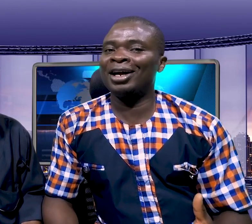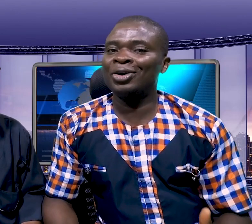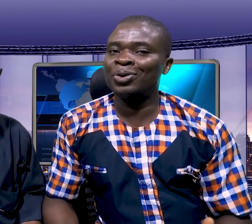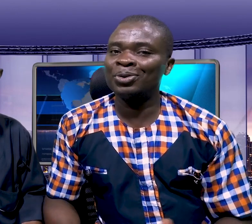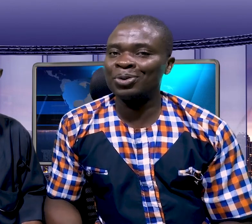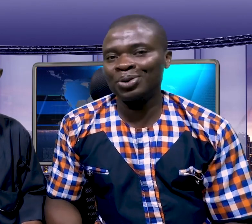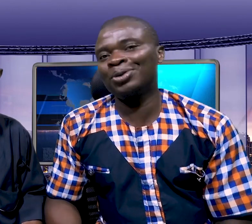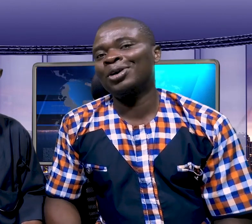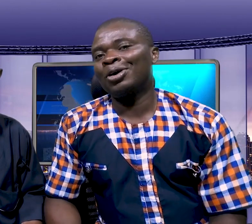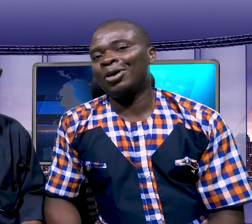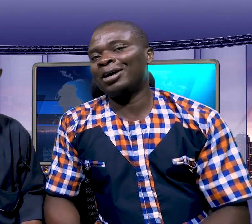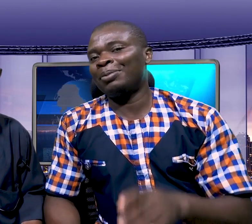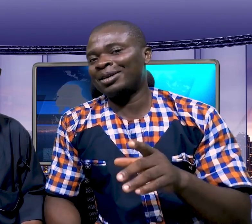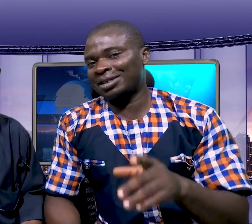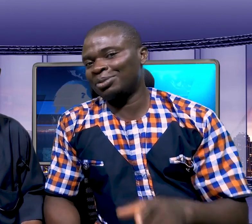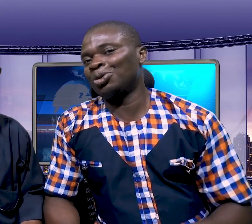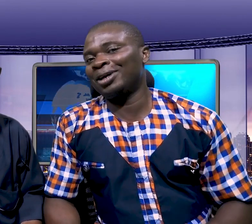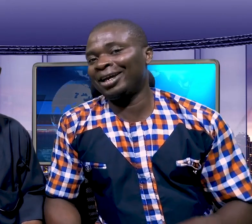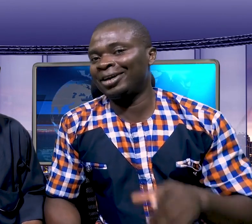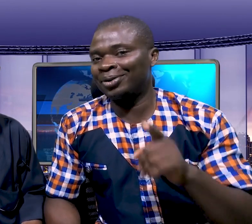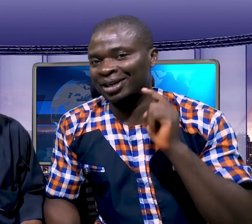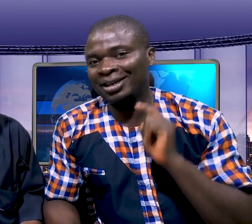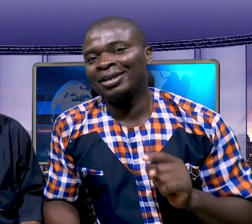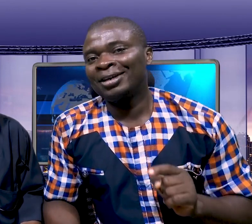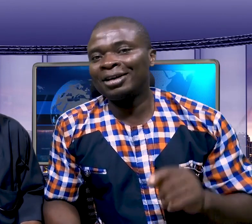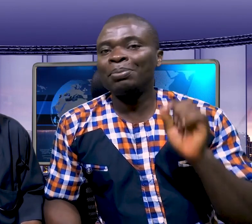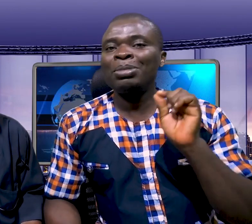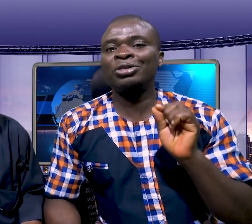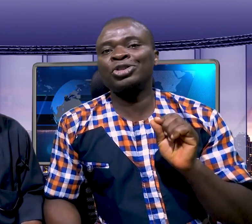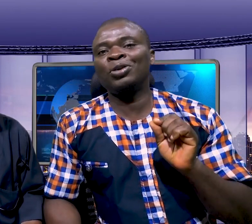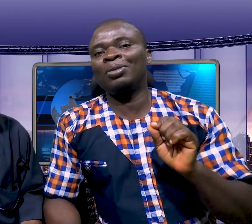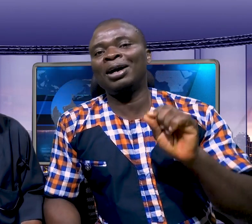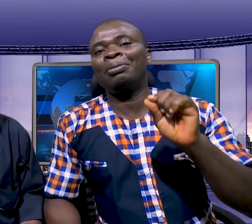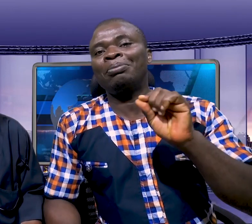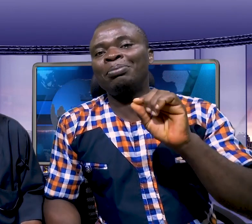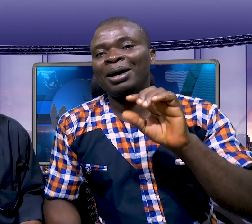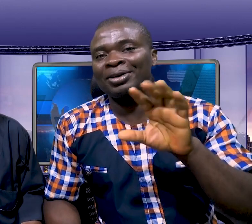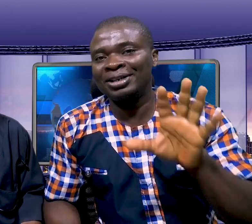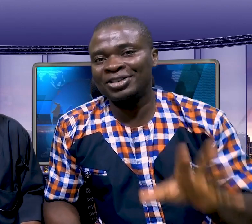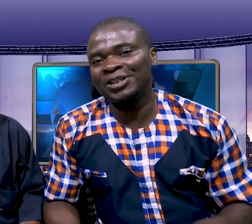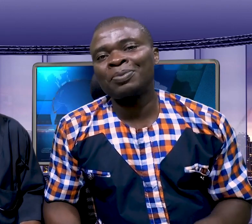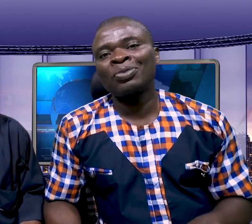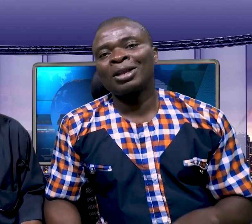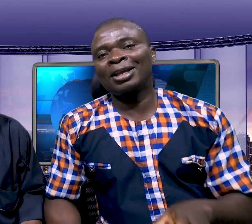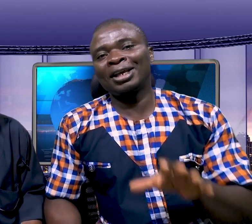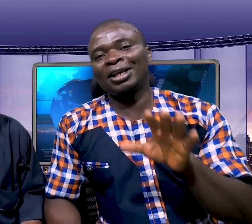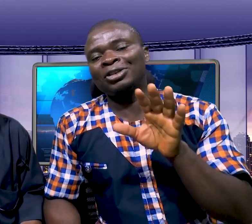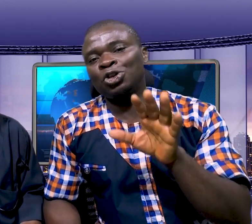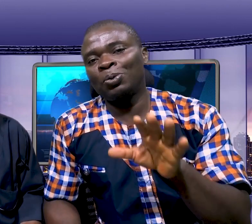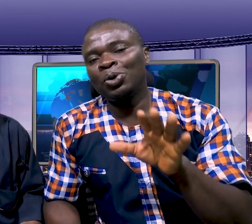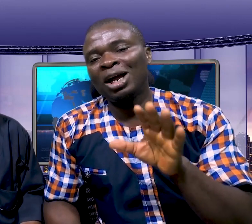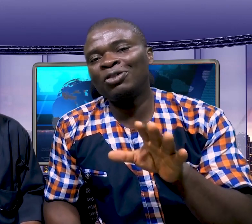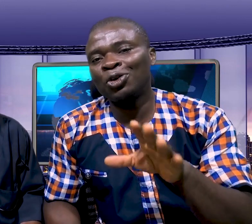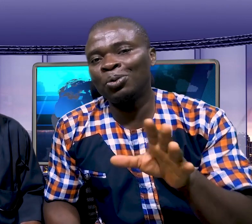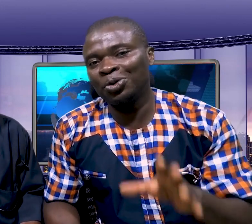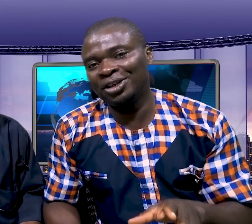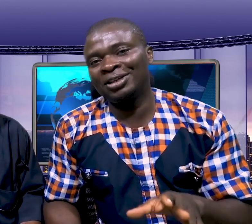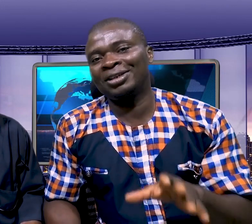gị n'anya nke ukwuu. Ọ ga-amasị m ịhụ gị na mgbasa ozi ọma bara ezi nke